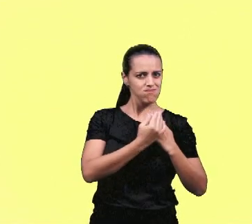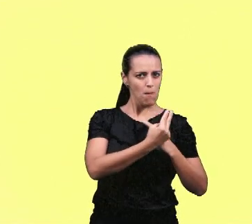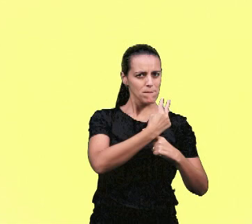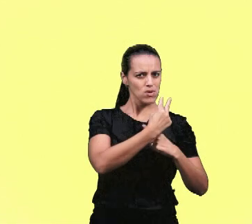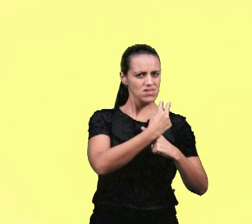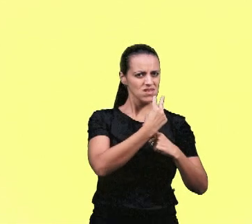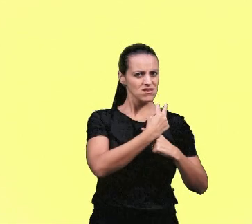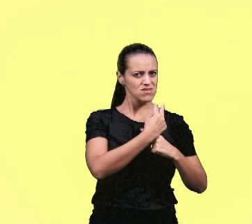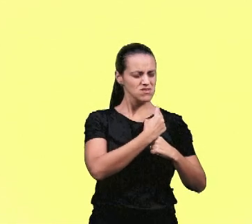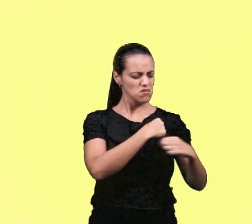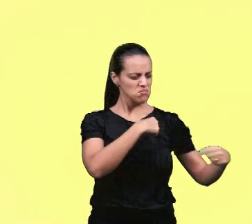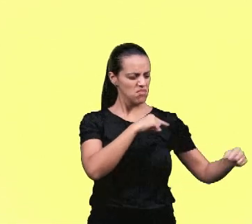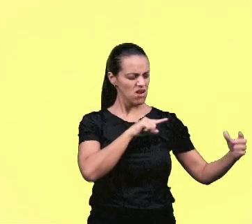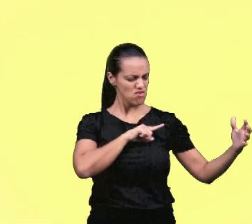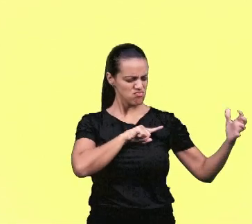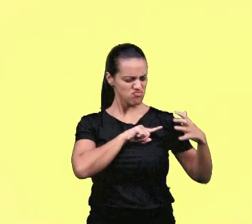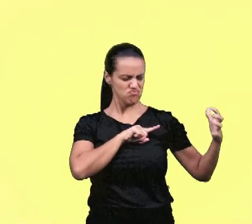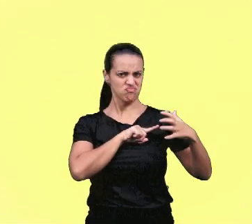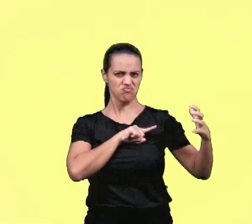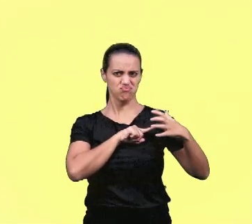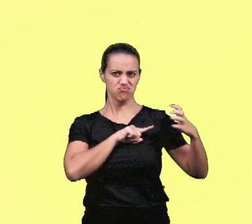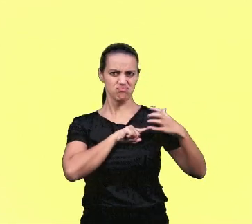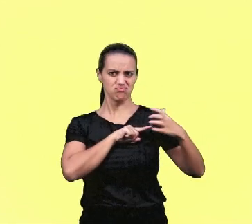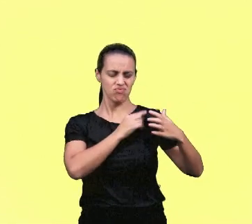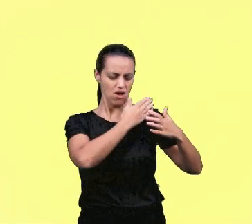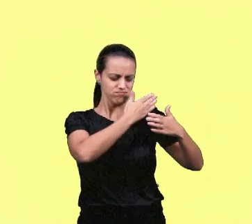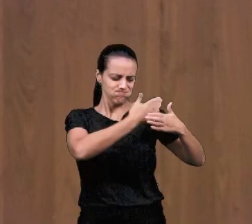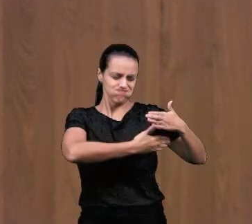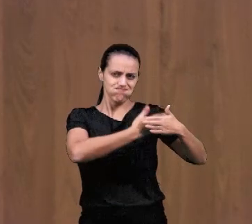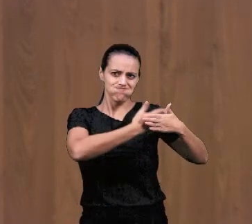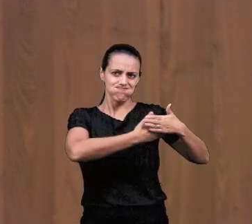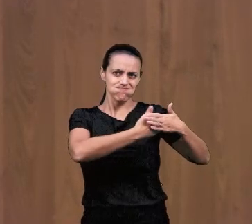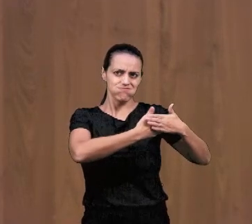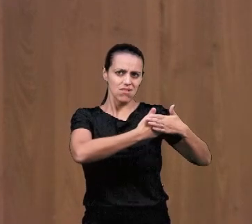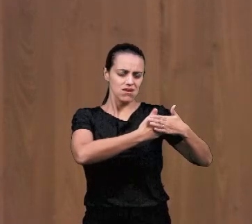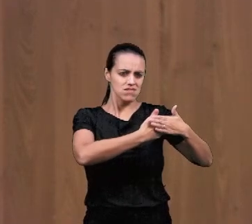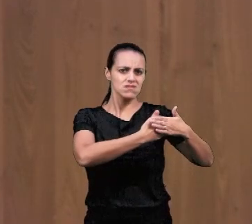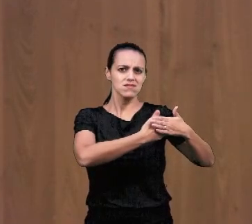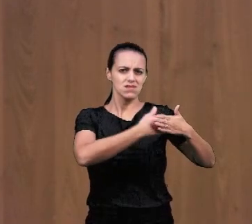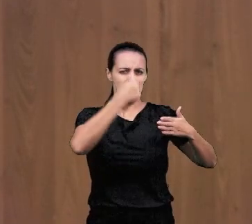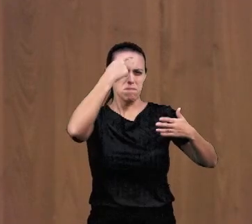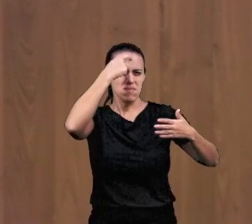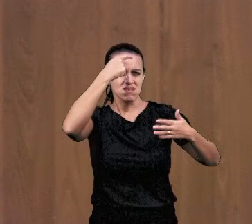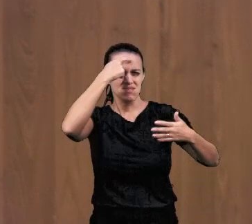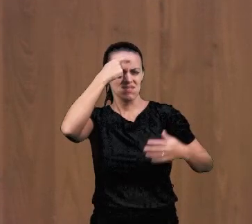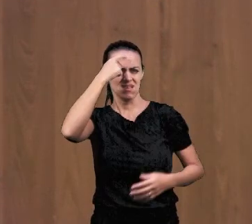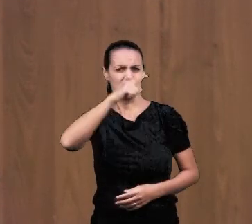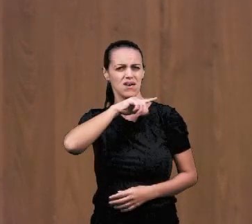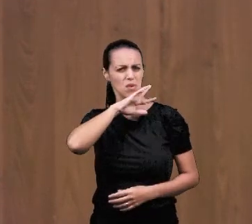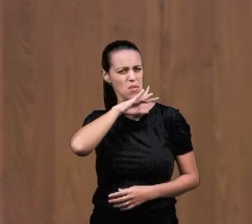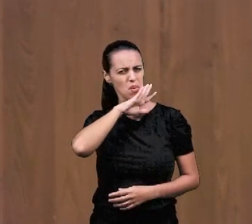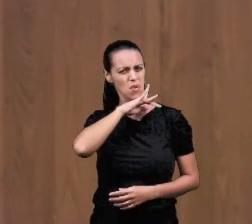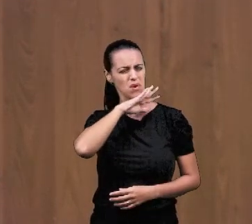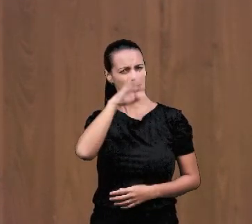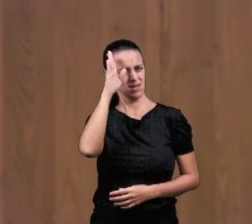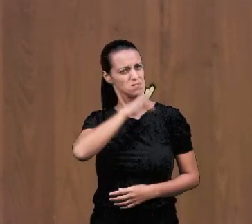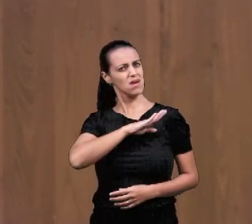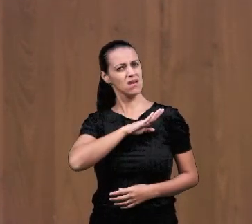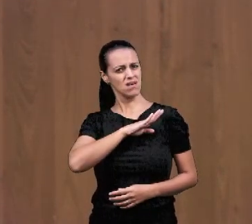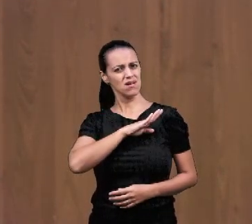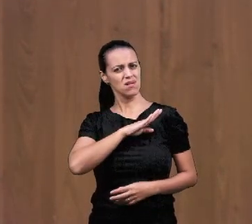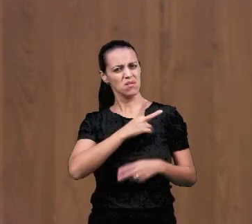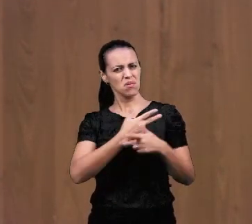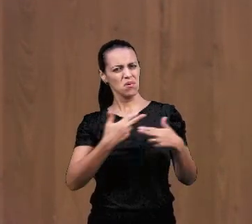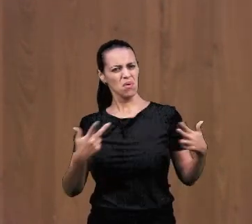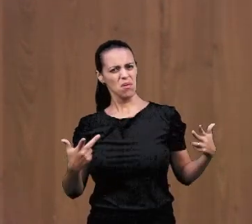pensée des flèches enflammées que l'adversaire envoie contre nous, mauvaises pensées, des choses qui ne nous plaisent pas, le Seigneur. Nous